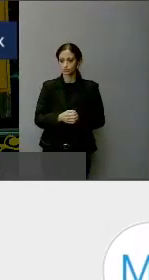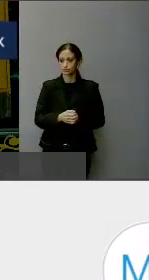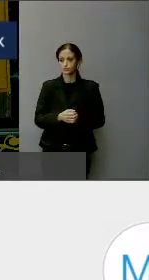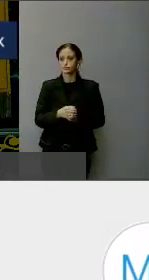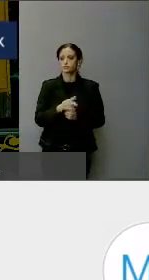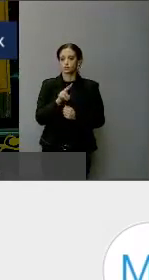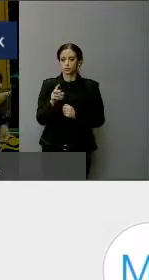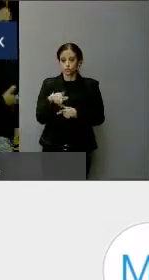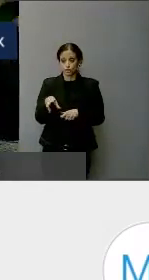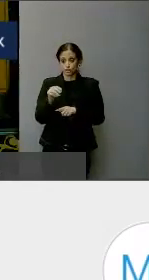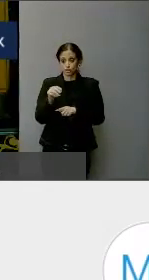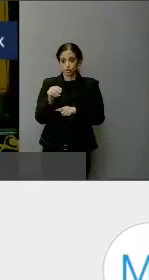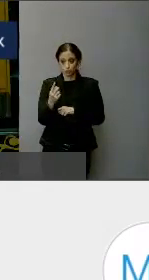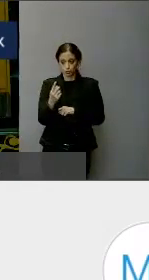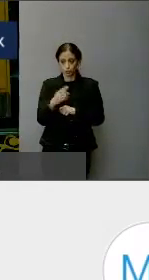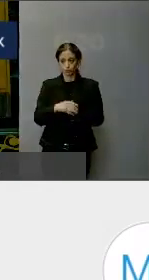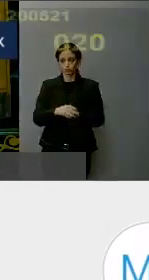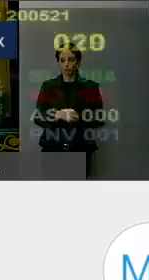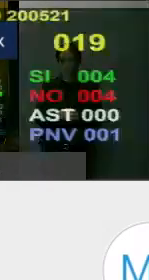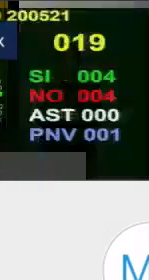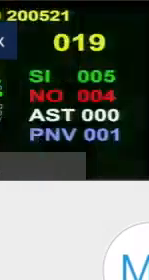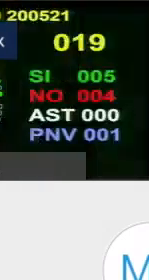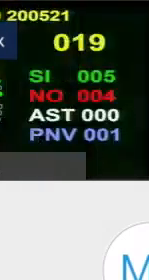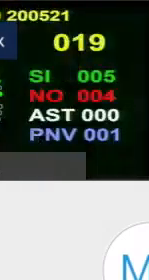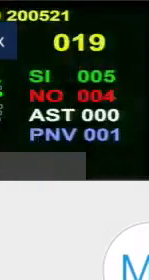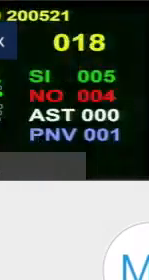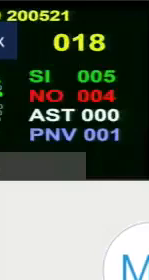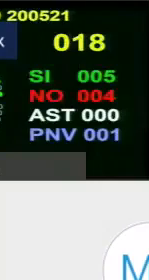201 si vota